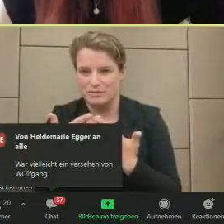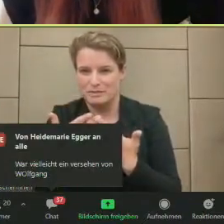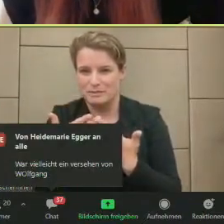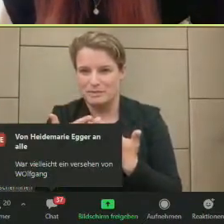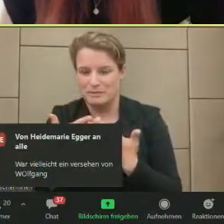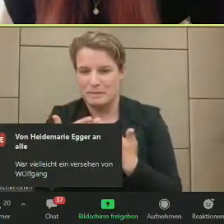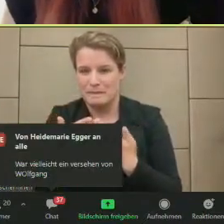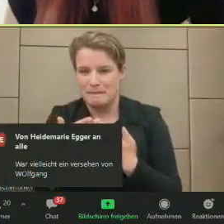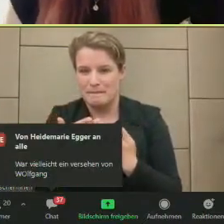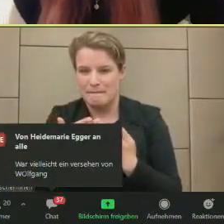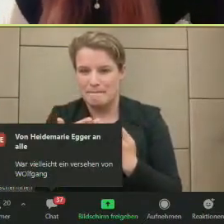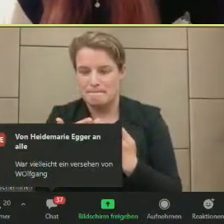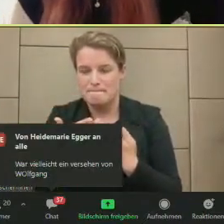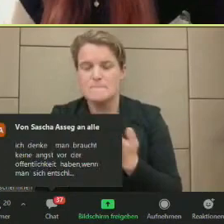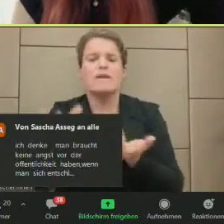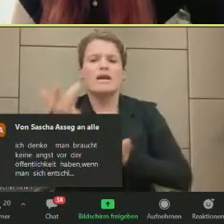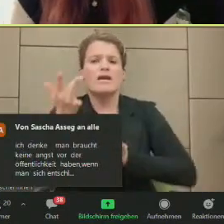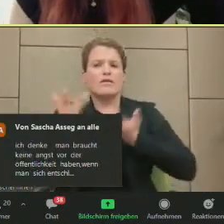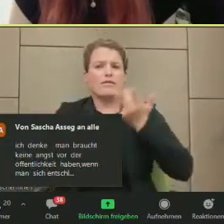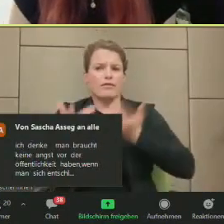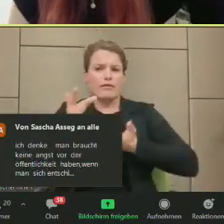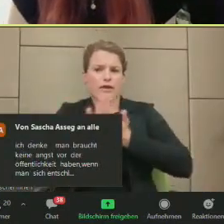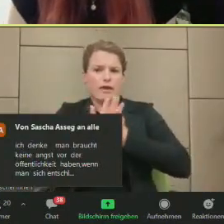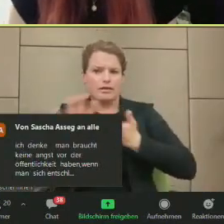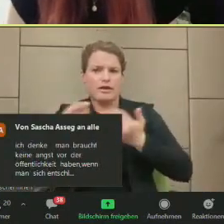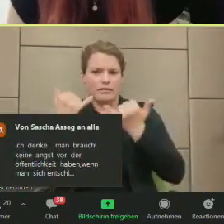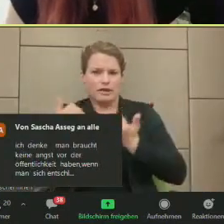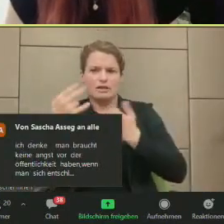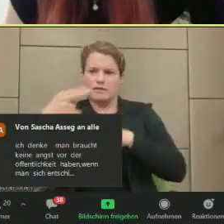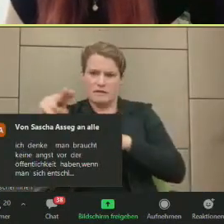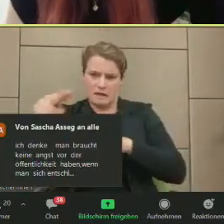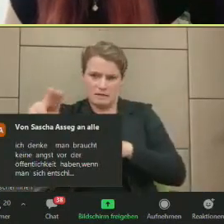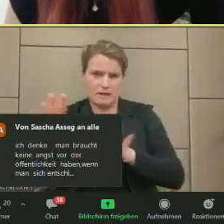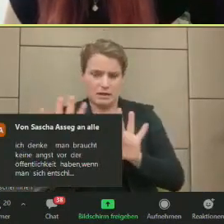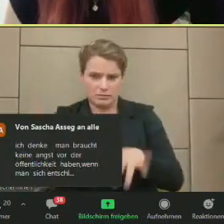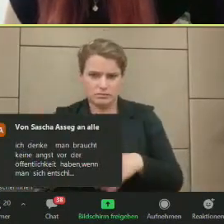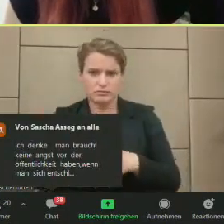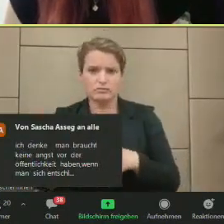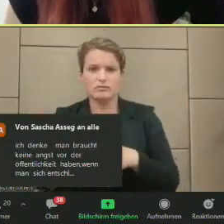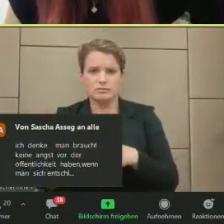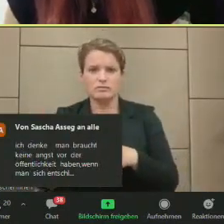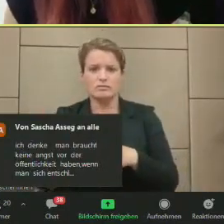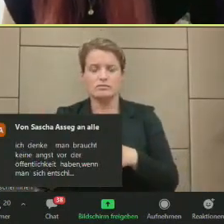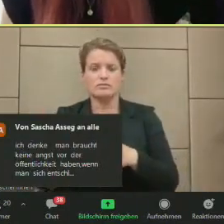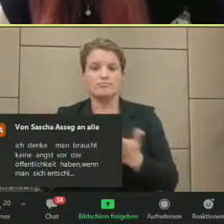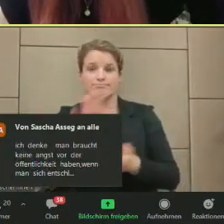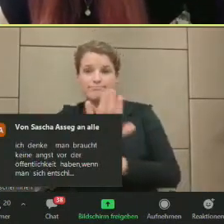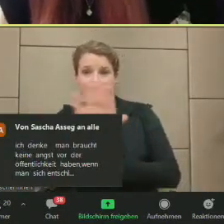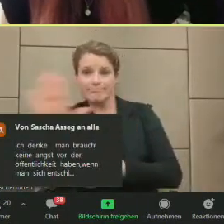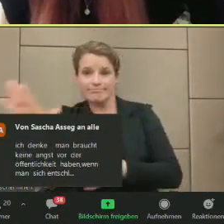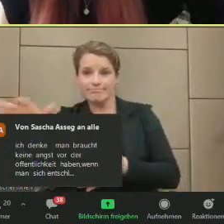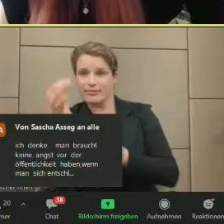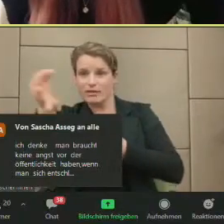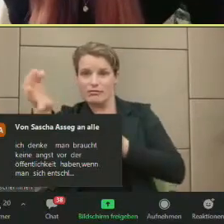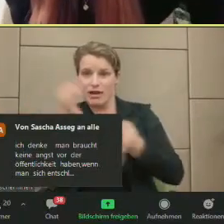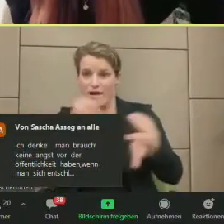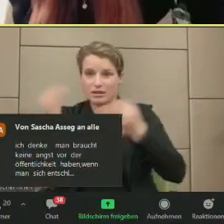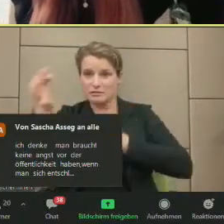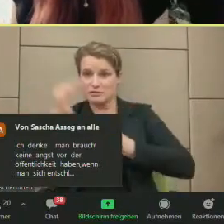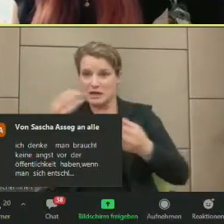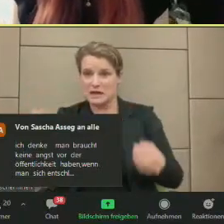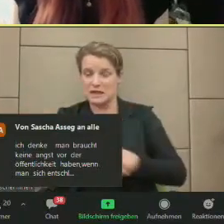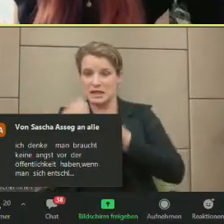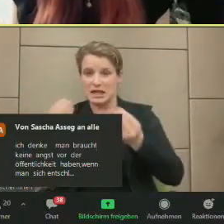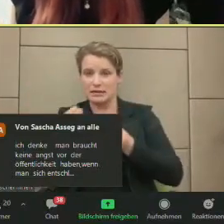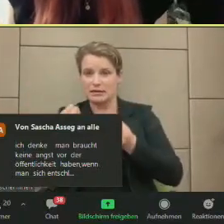Okay, sonst können wir gerne dann auch weitergehen zu euren Fragen. Wir haben ja noch ein paar Minuten